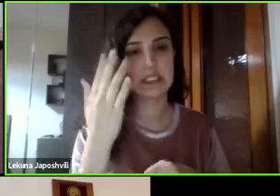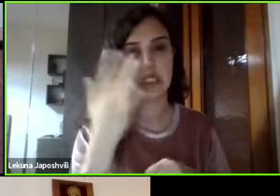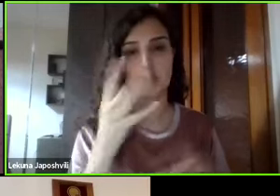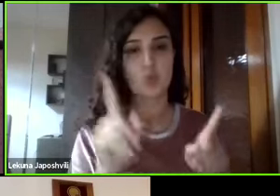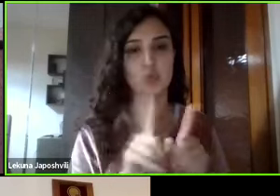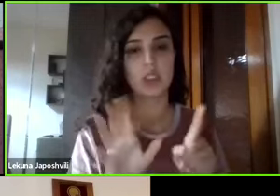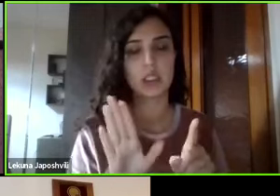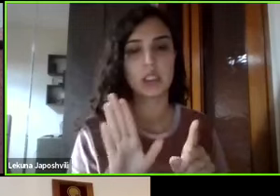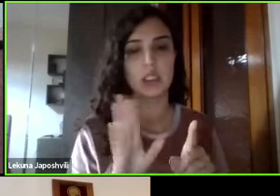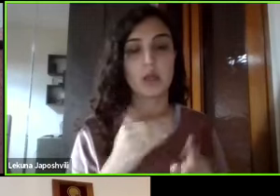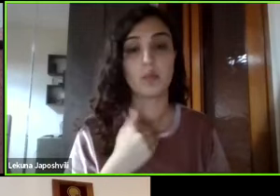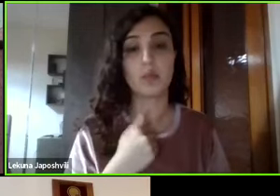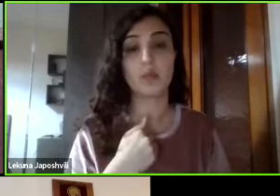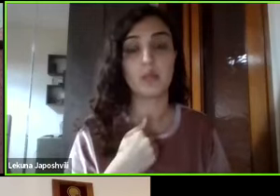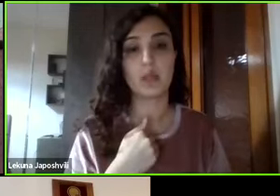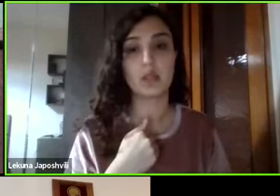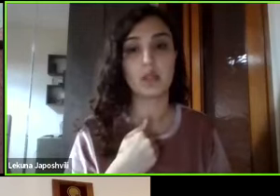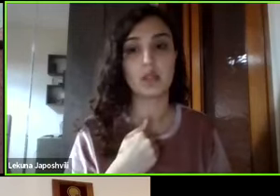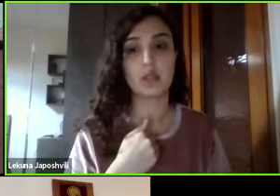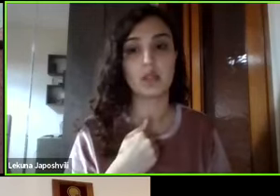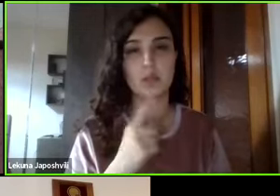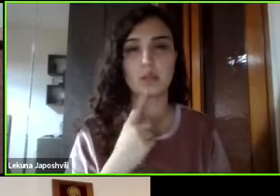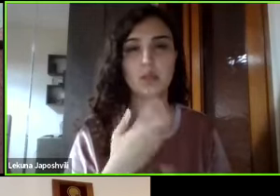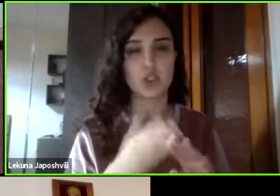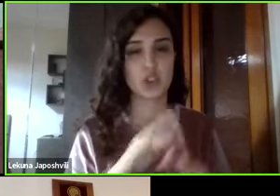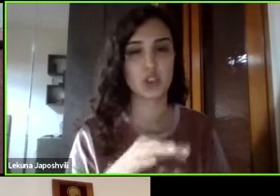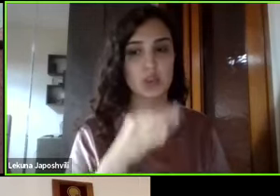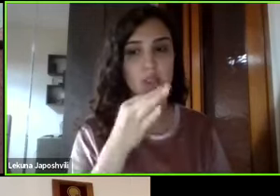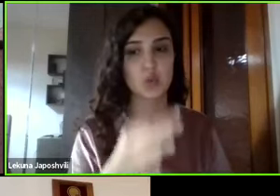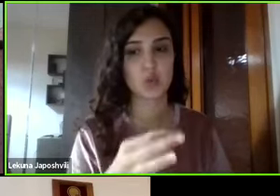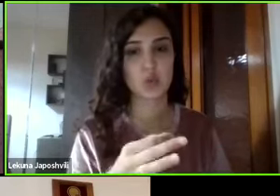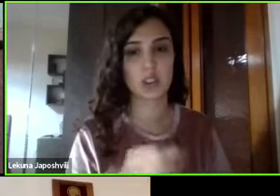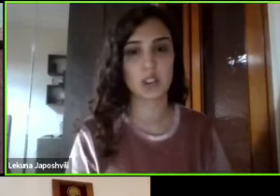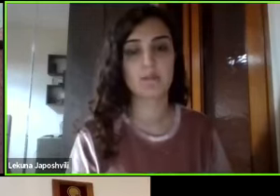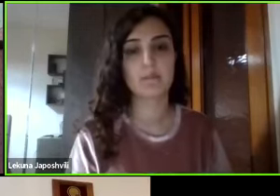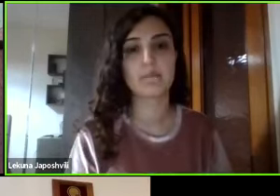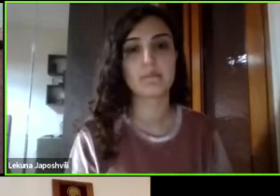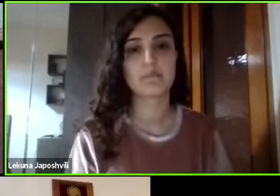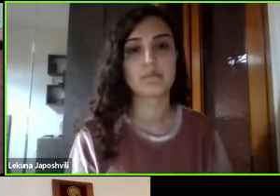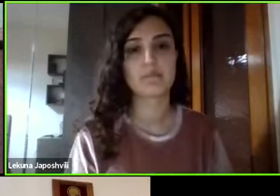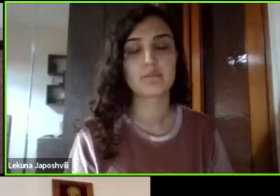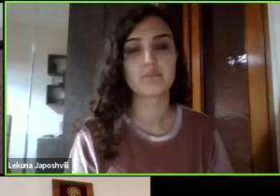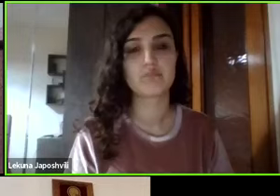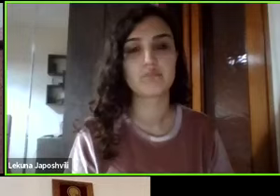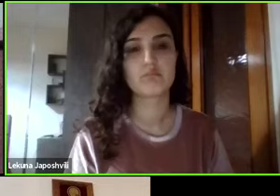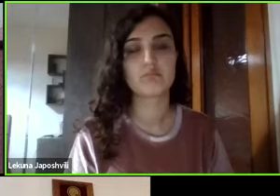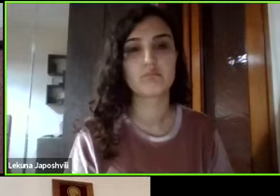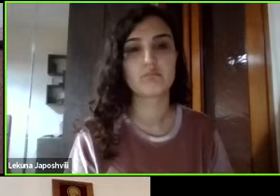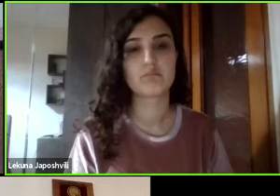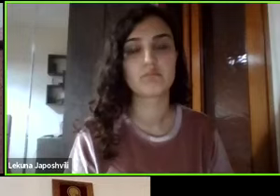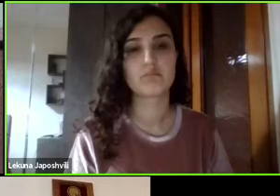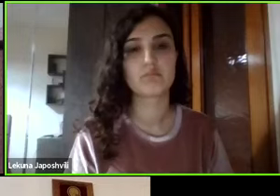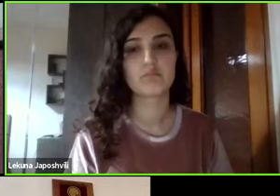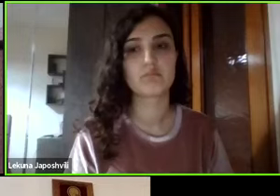წარმოუდგენელია. იცით, მე მიჭირს პასუხისგაცემა და ვინაიდან იცით